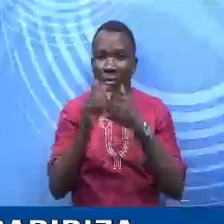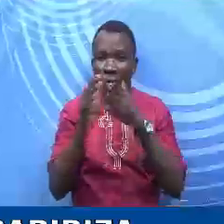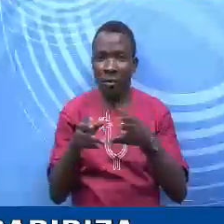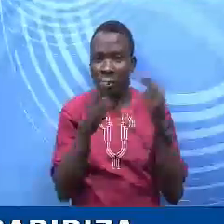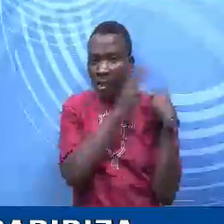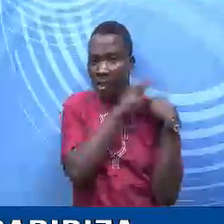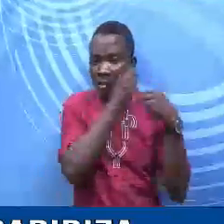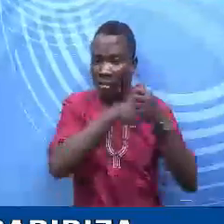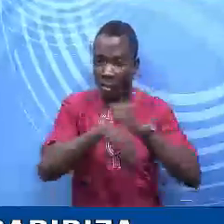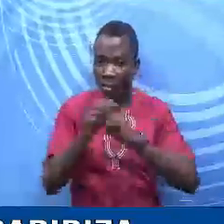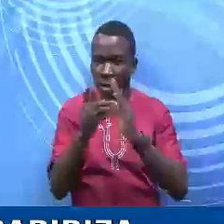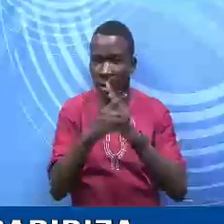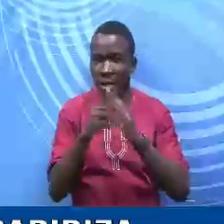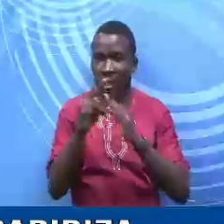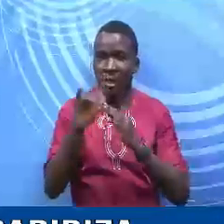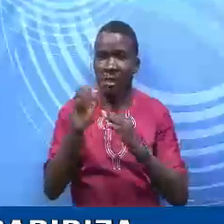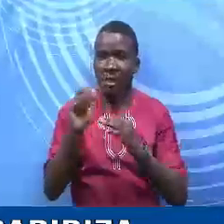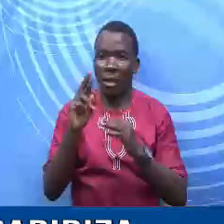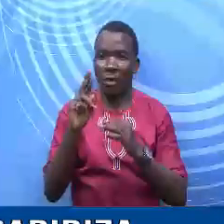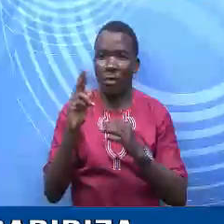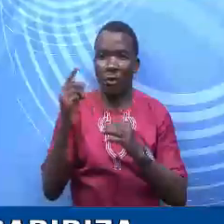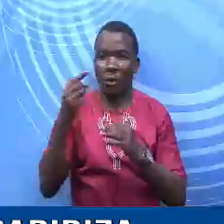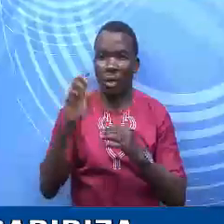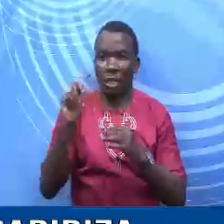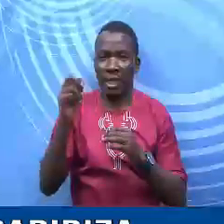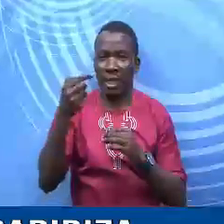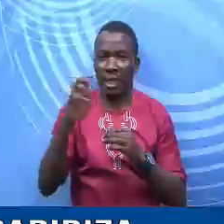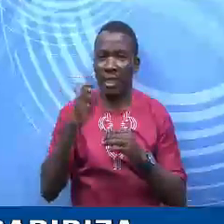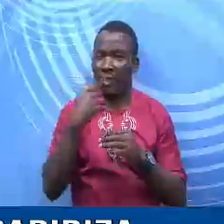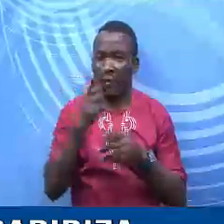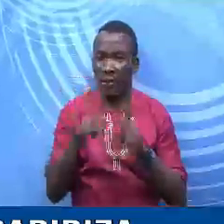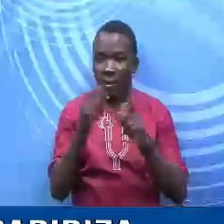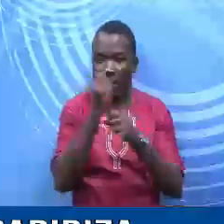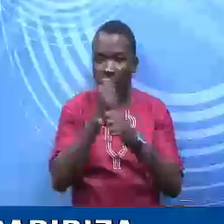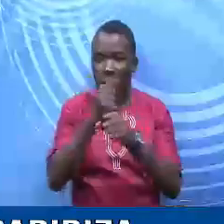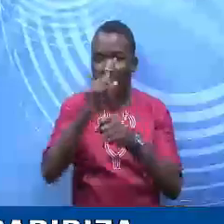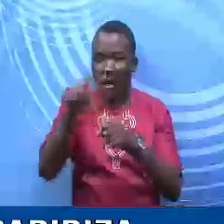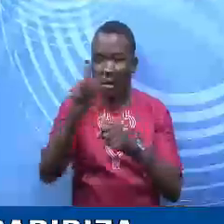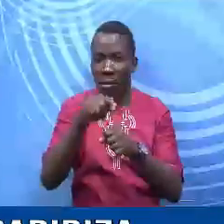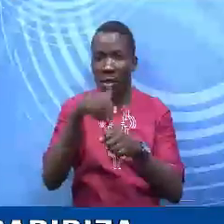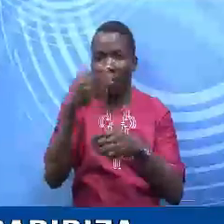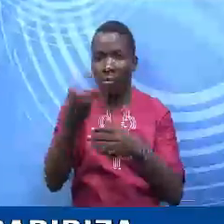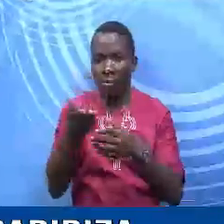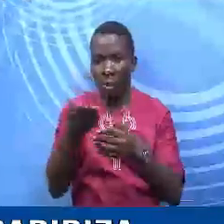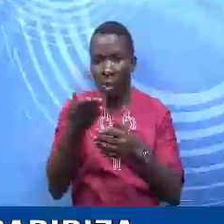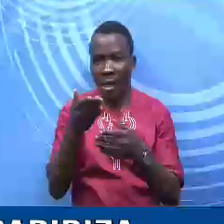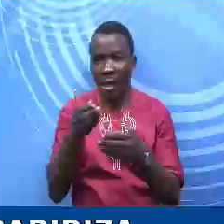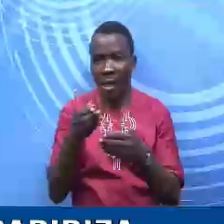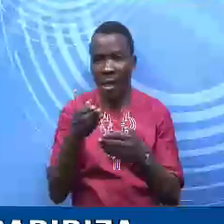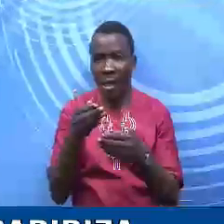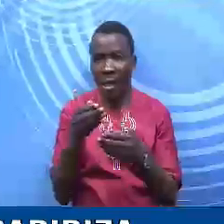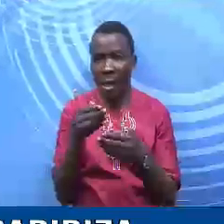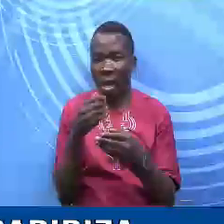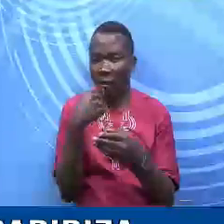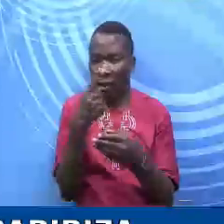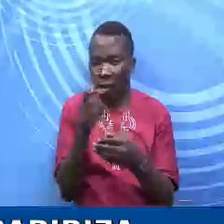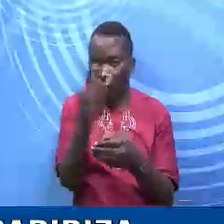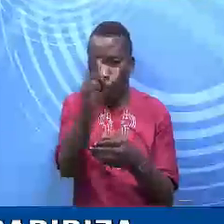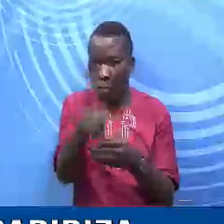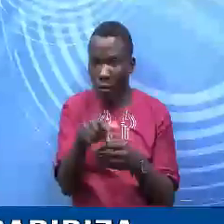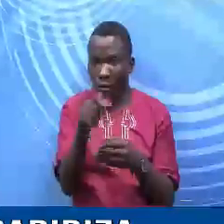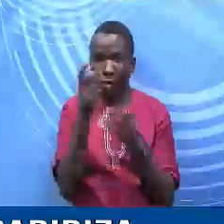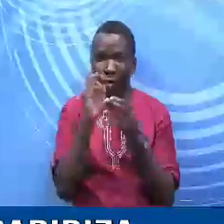abari gukora iyi mirimo idakwiriye, aho yanagize icyo asaba baha aba baturage amafaranga. Dusanze koko asabiriza nta